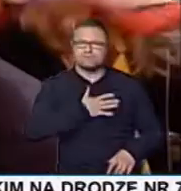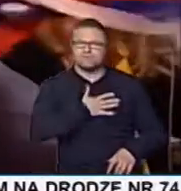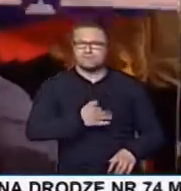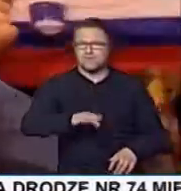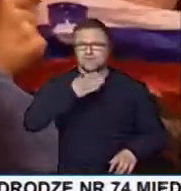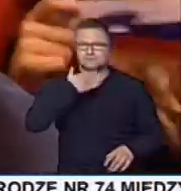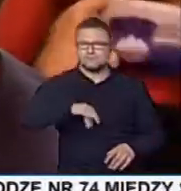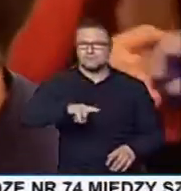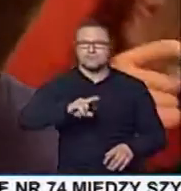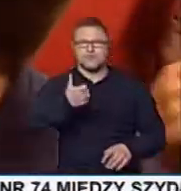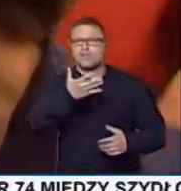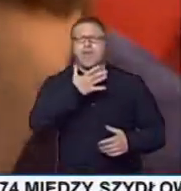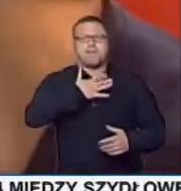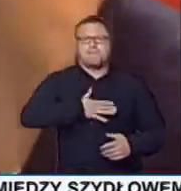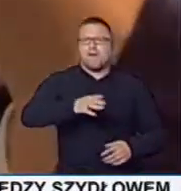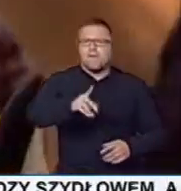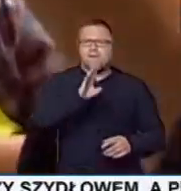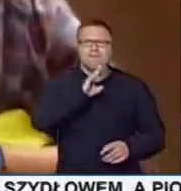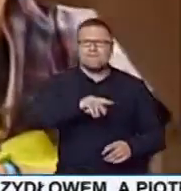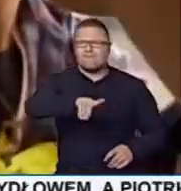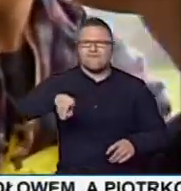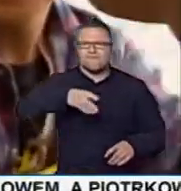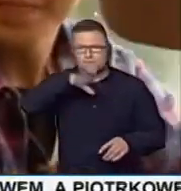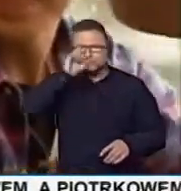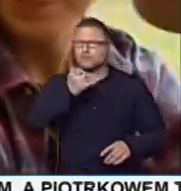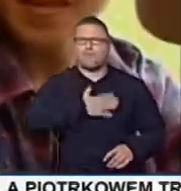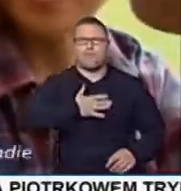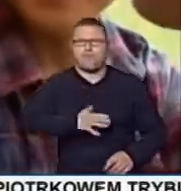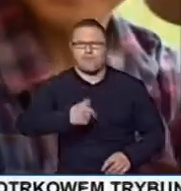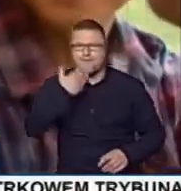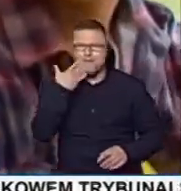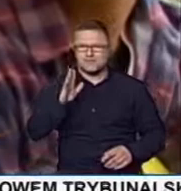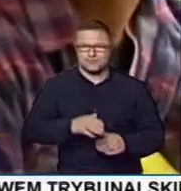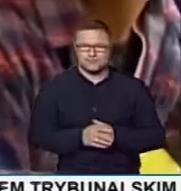gustu. Co najbardziej spodobało Wam się w Łodzi?